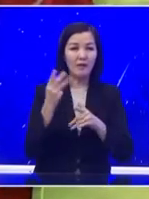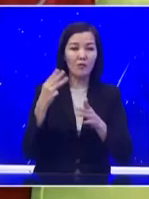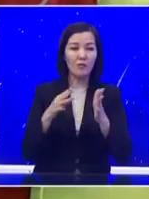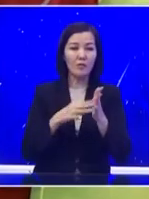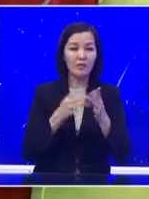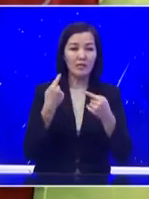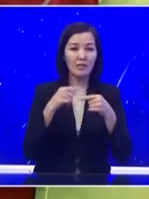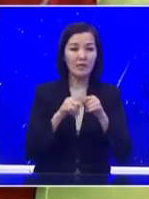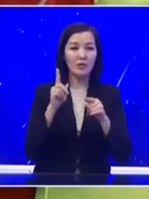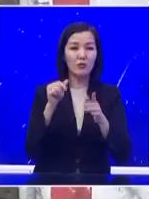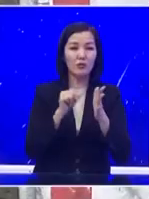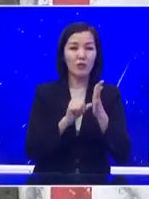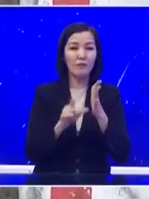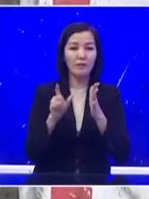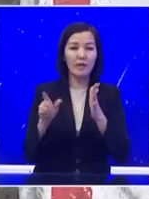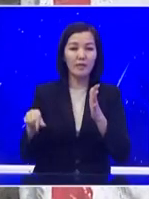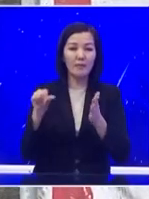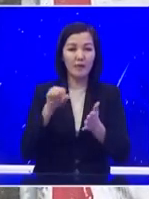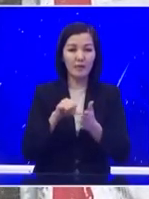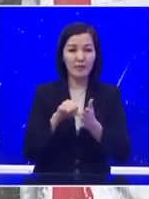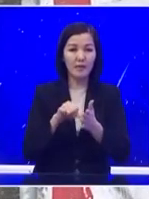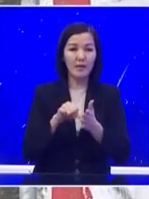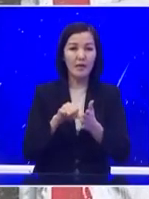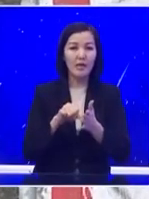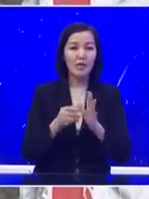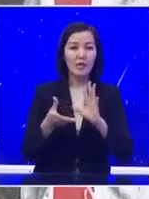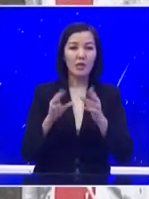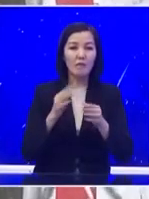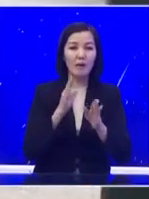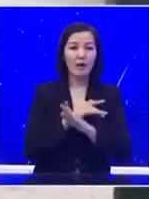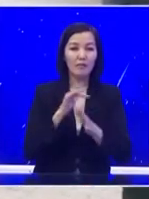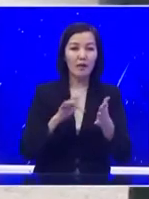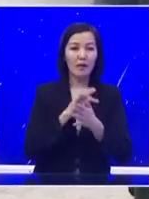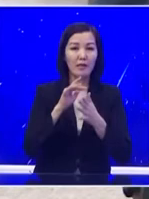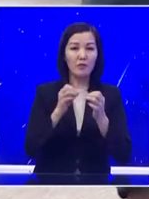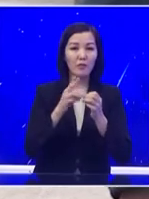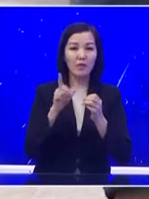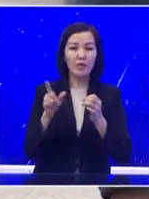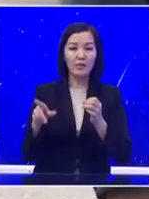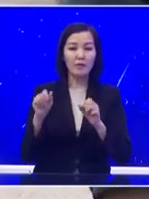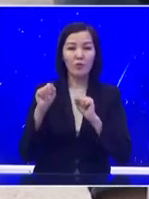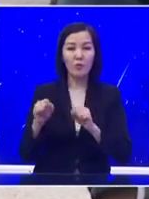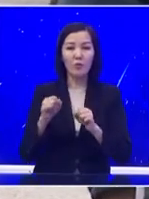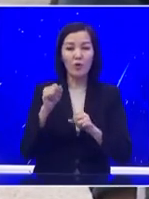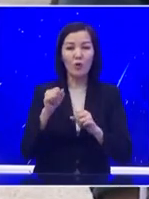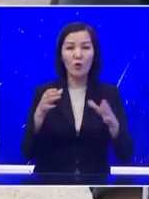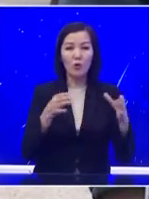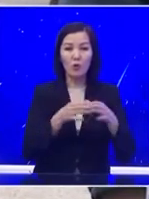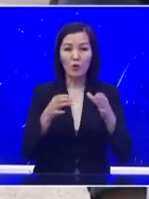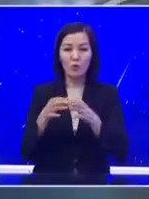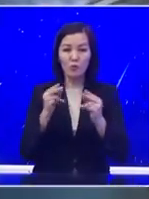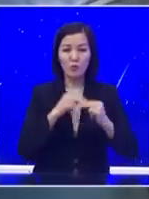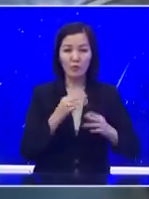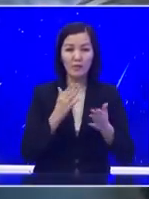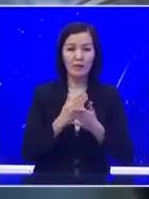38 техника, 160-тан аса адам жұмылдырылды. Айта кетейік, жалпы Қапшағай қаласында 12 азаматтық қорғау құрылымы жұмыс істейді.